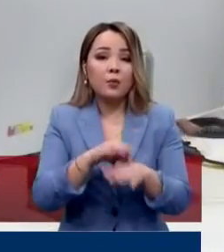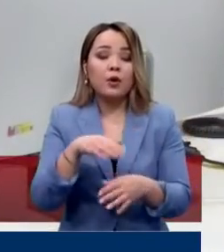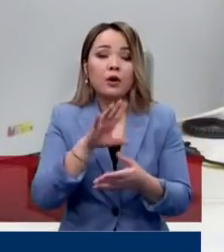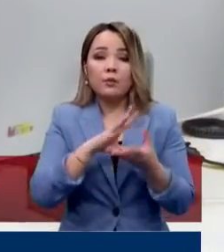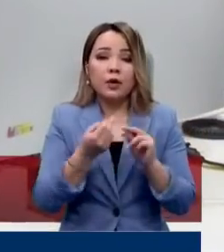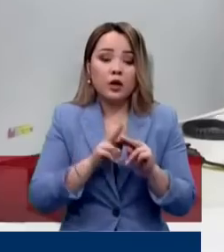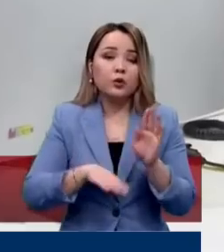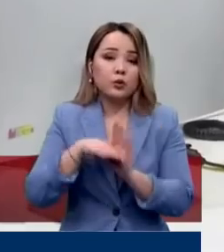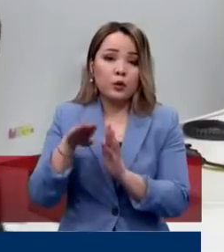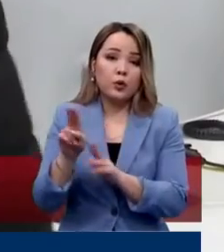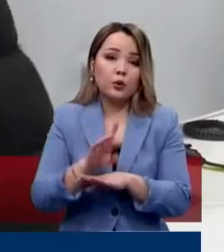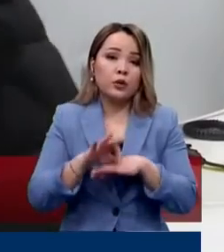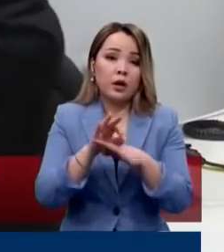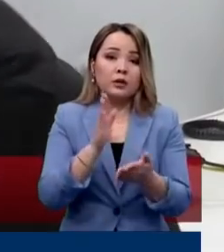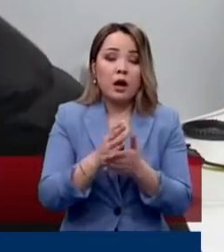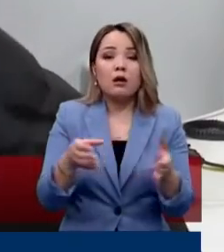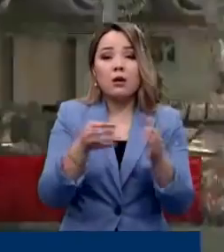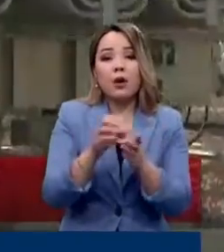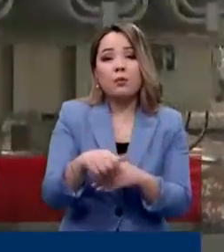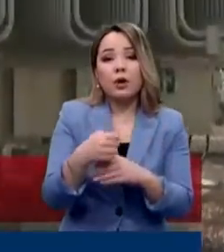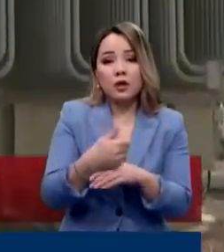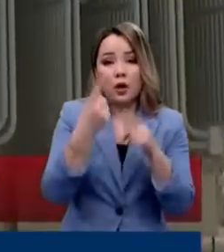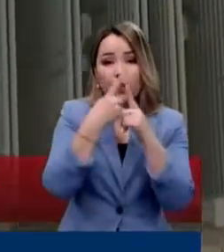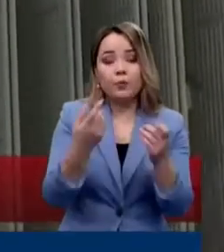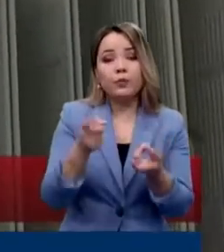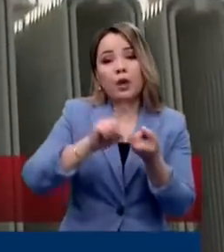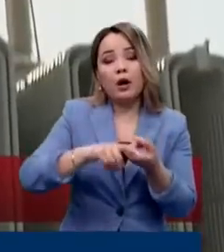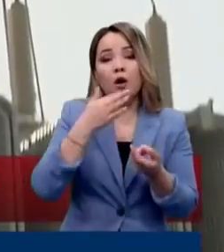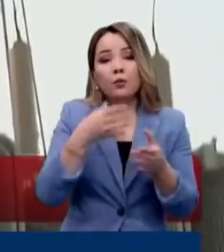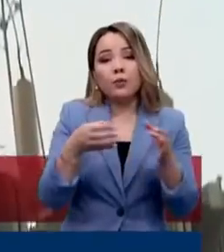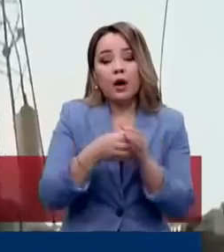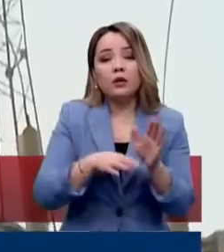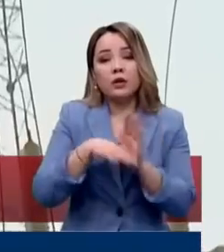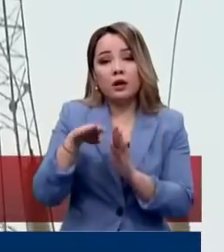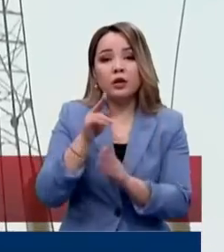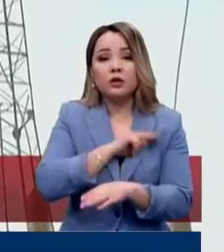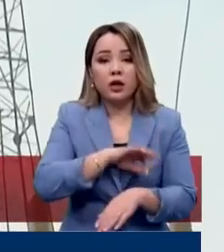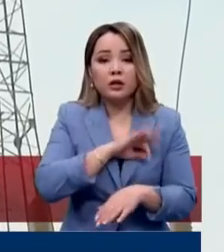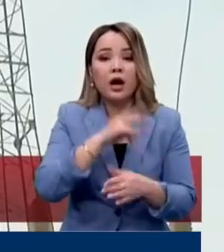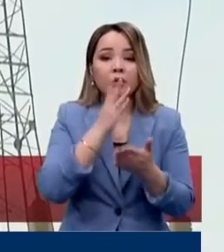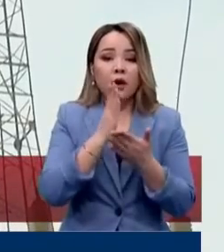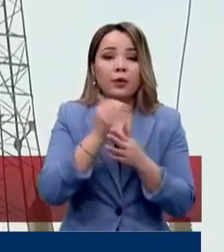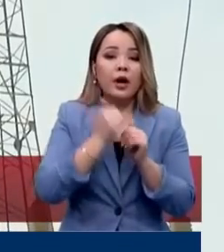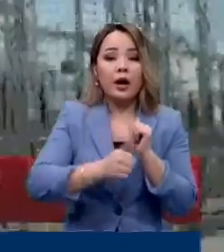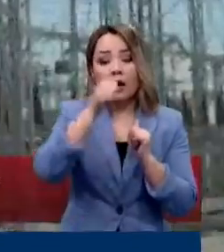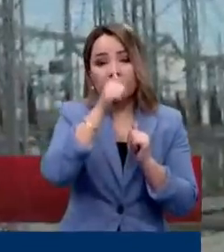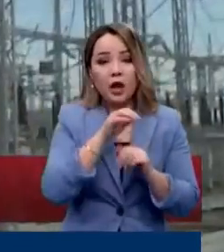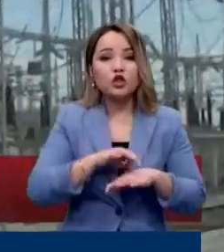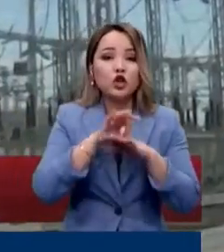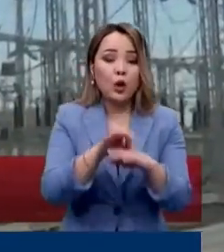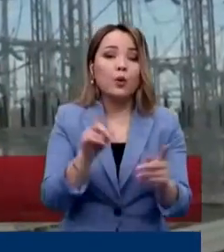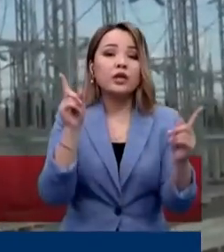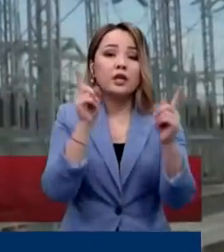тәрі оңтайландырыла түспек. Компания басшылығы бұқарамен байланыстың бұл форматы аса тиімді дейді. Сондықтан ай сайын